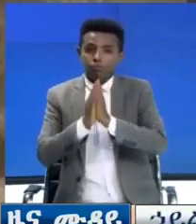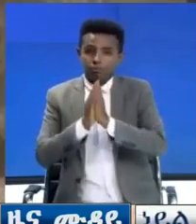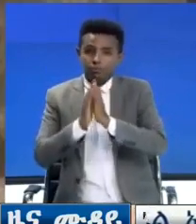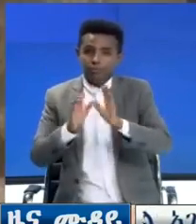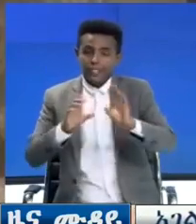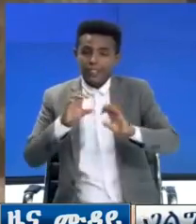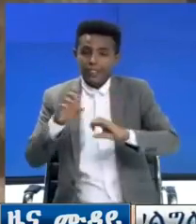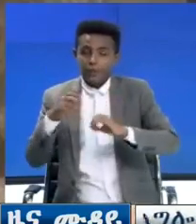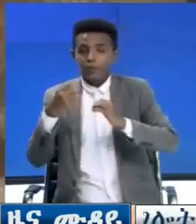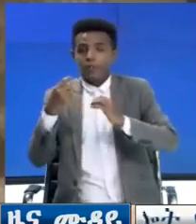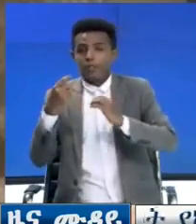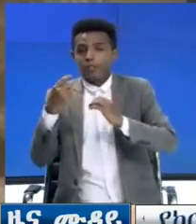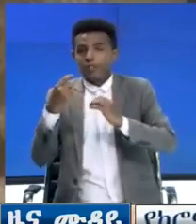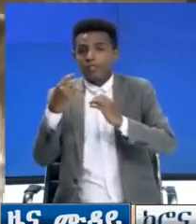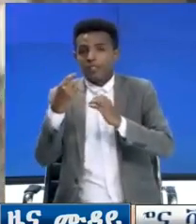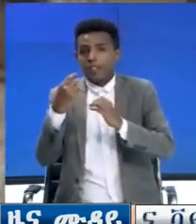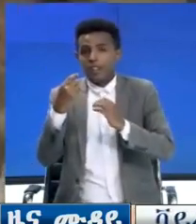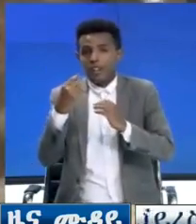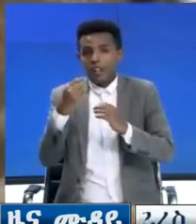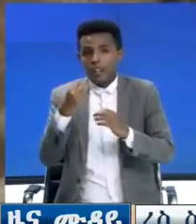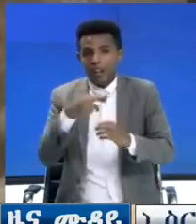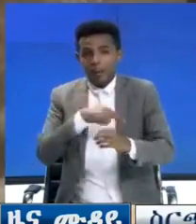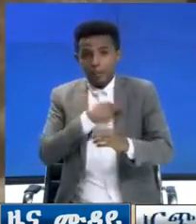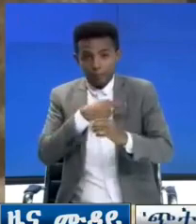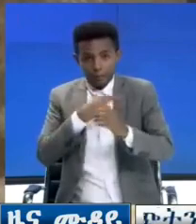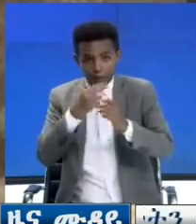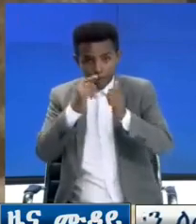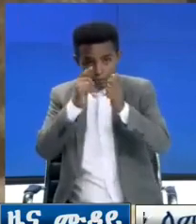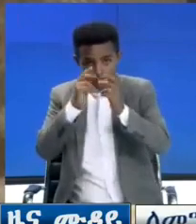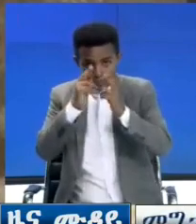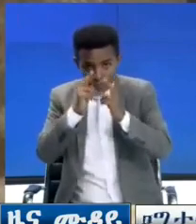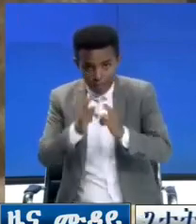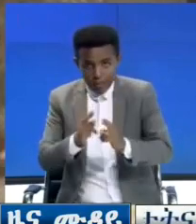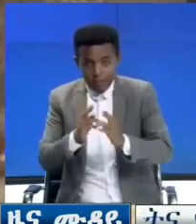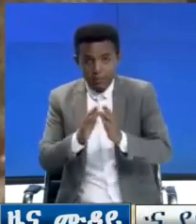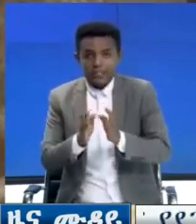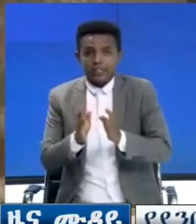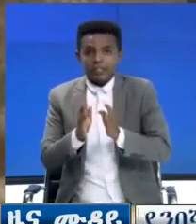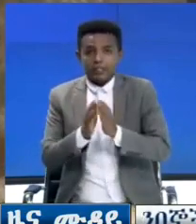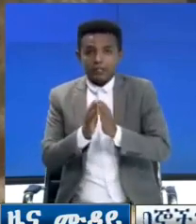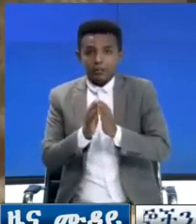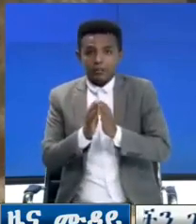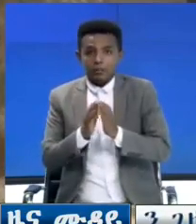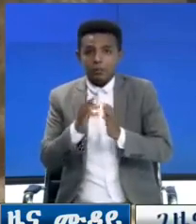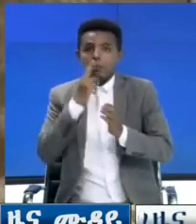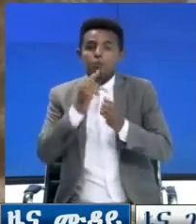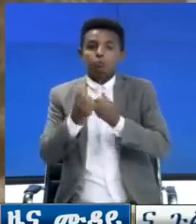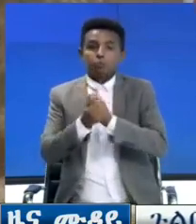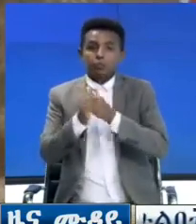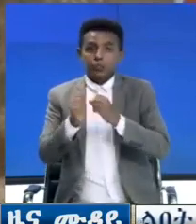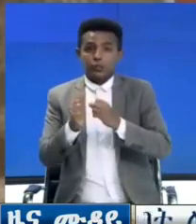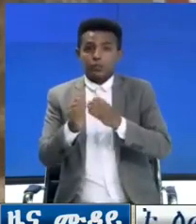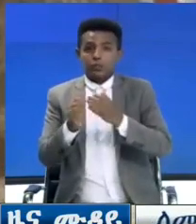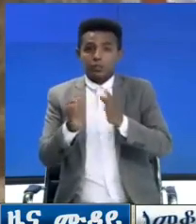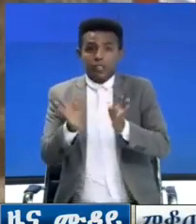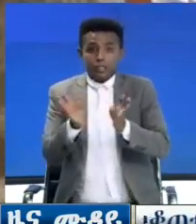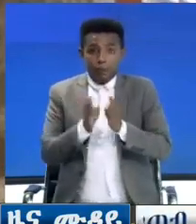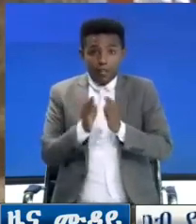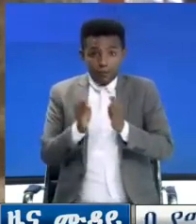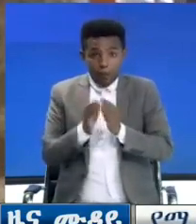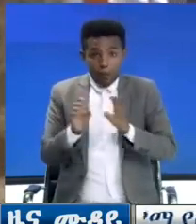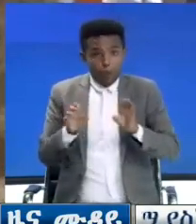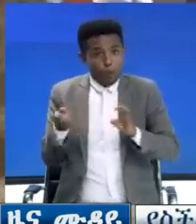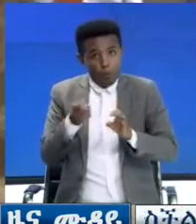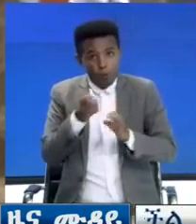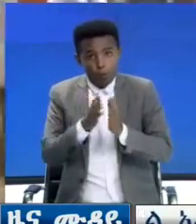ያከብራል። ሲፈጠር ደግሞ ተሰባስቦ ማፍጠሩ ጉዳት ስለሚያስከትል ያንን